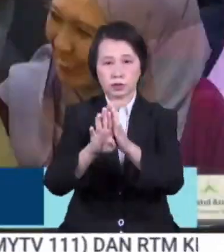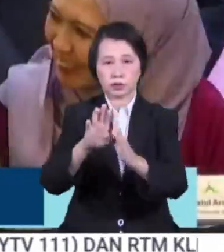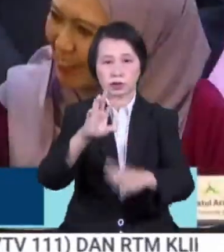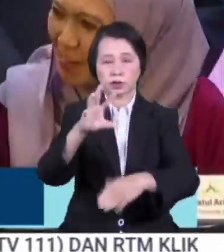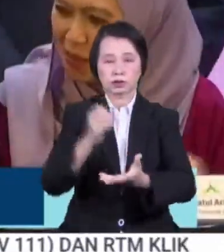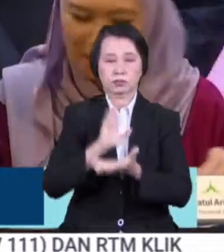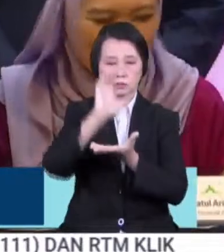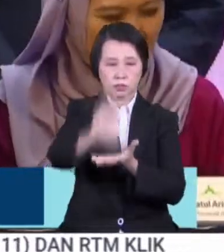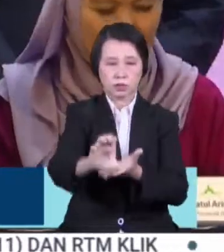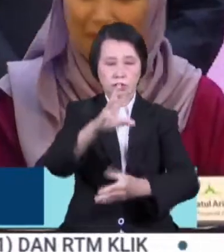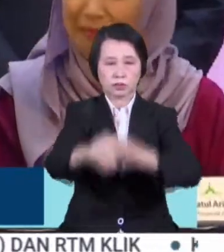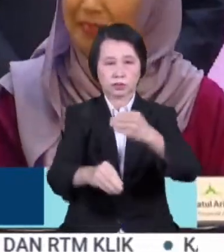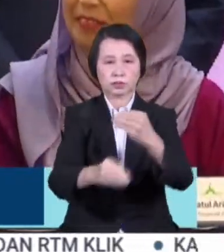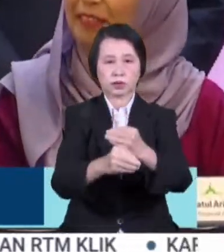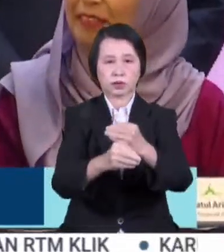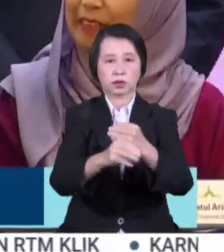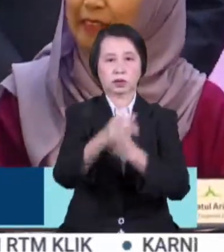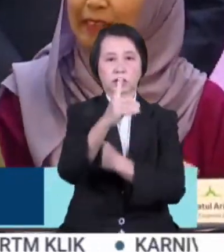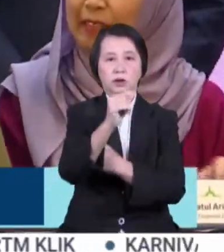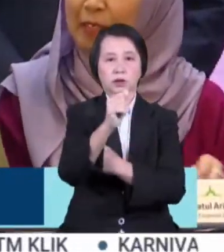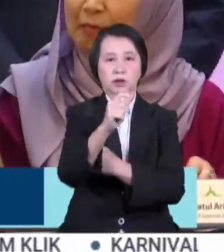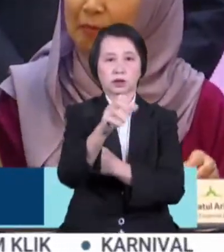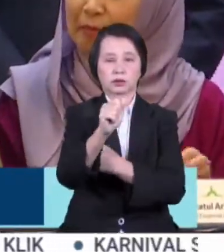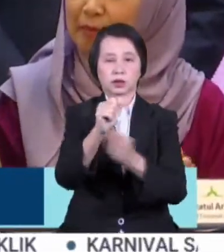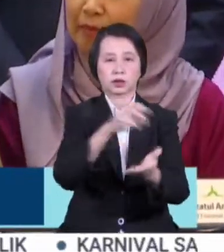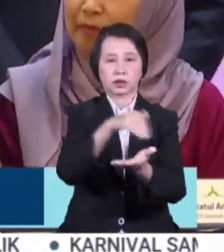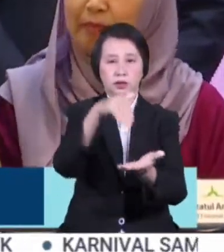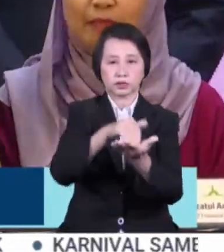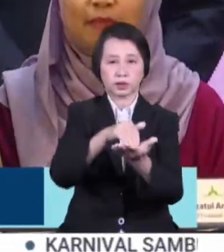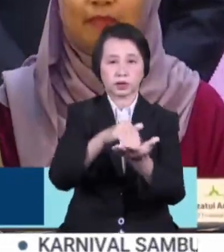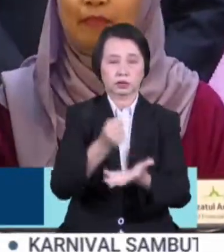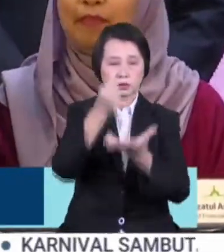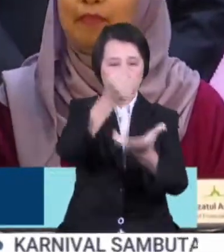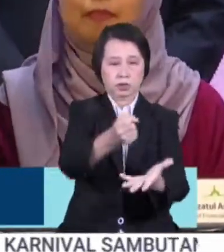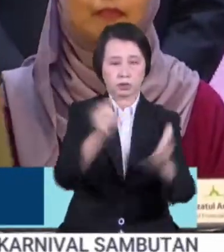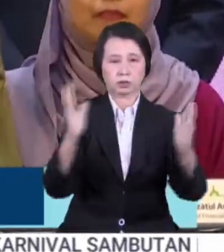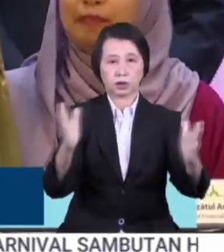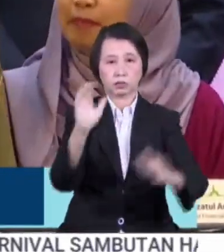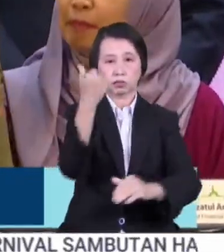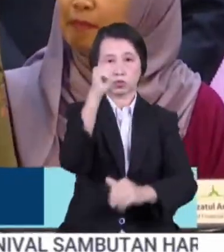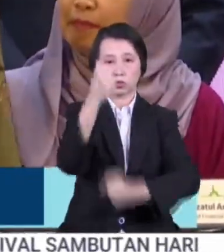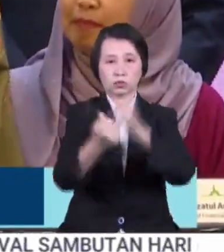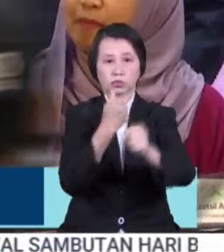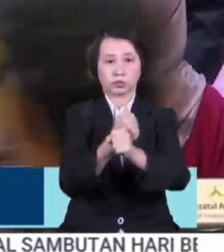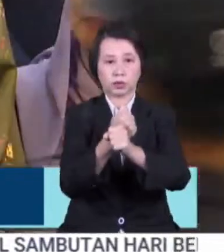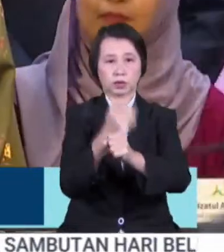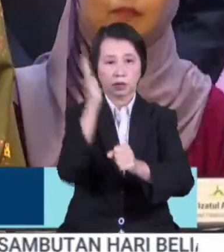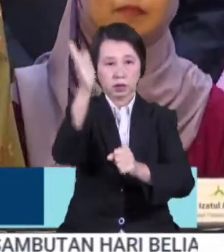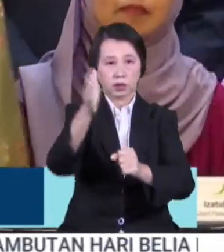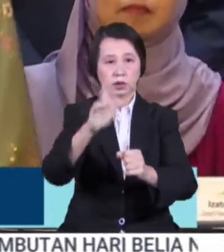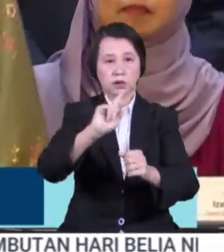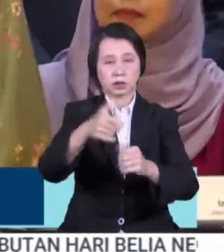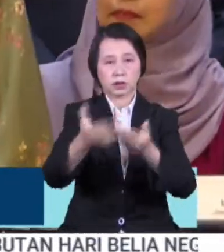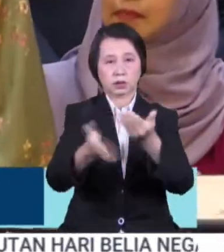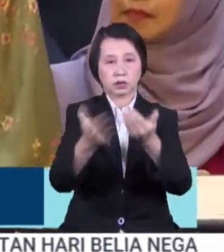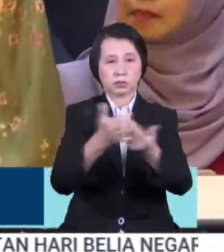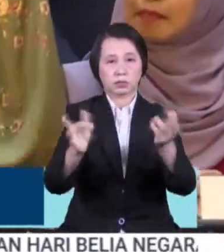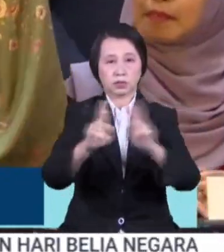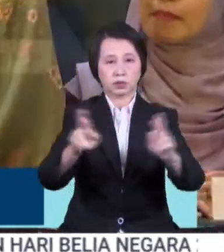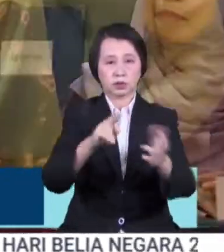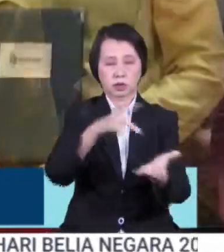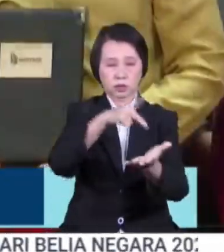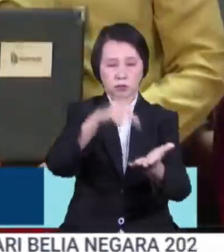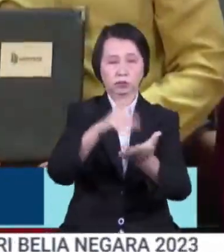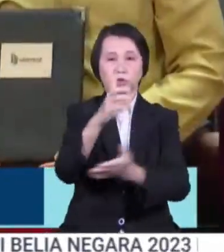tambahan diperuntukkan Vantage Data Center. Pelaburan itu bagi tempoh 10 tahun akan datang dalam kemudahan penyediaan pusat